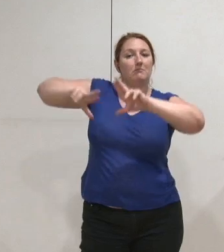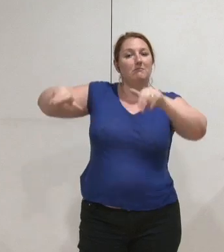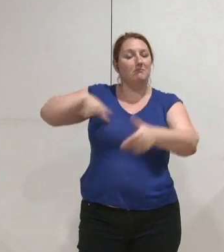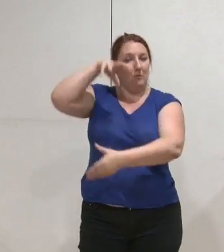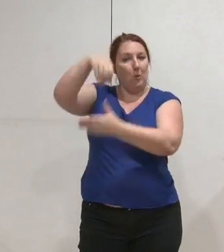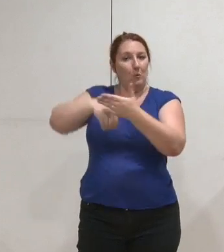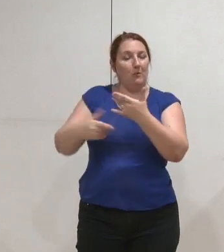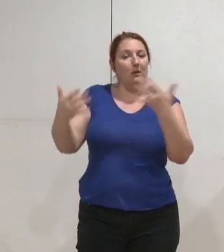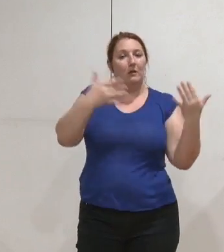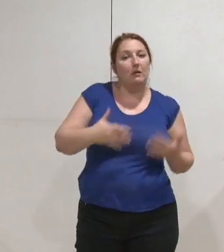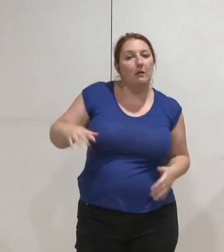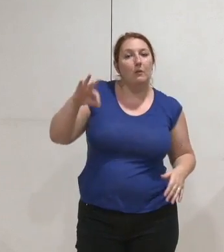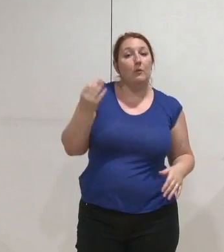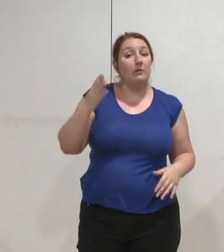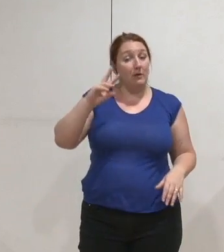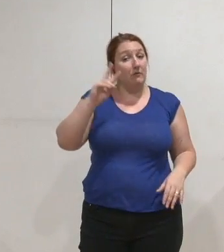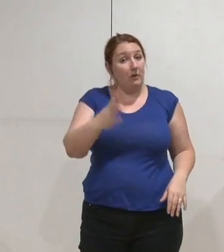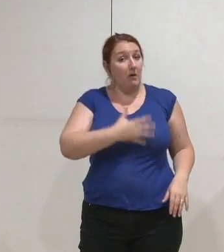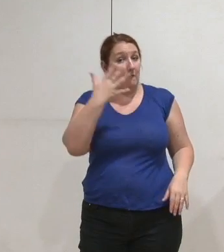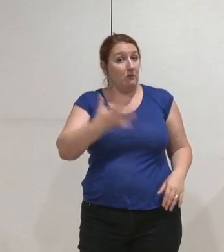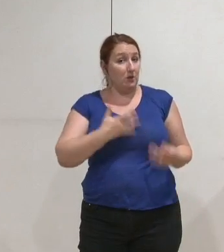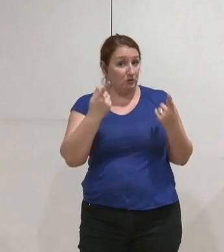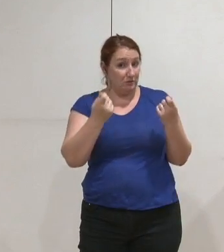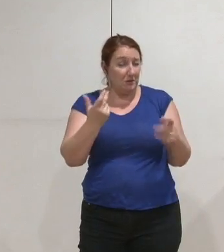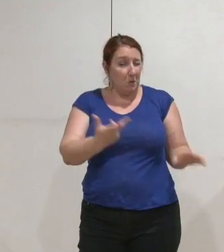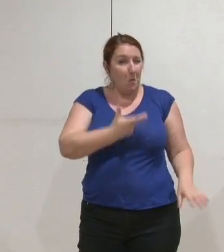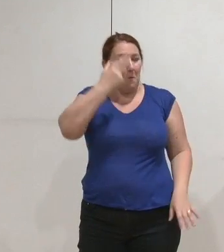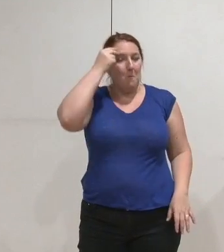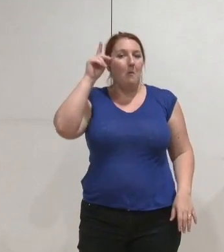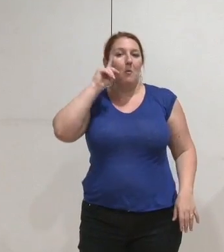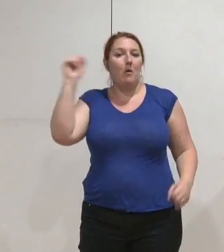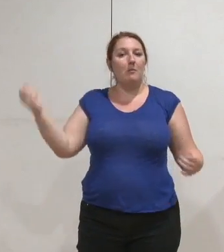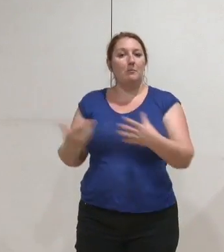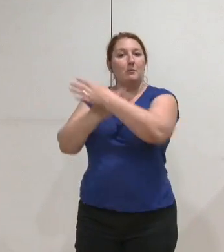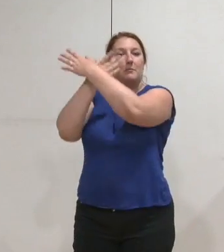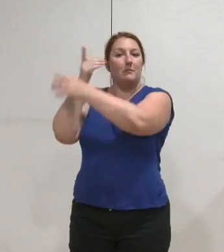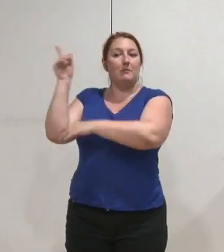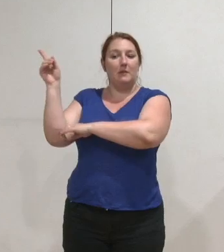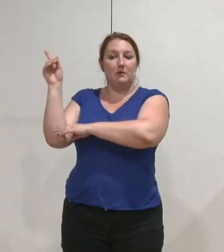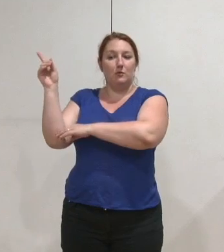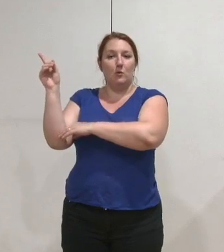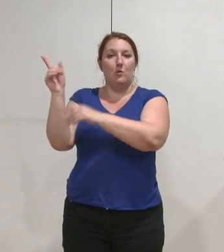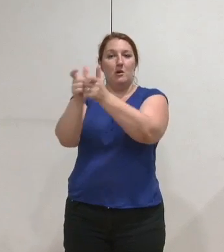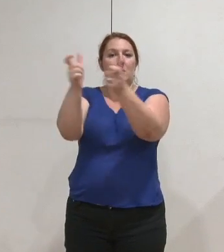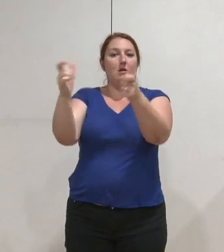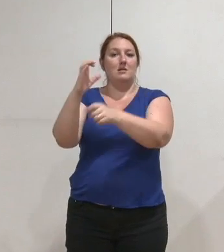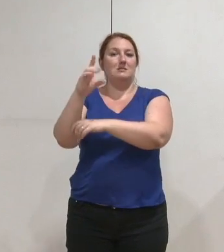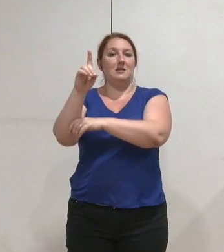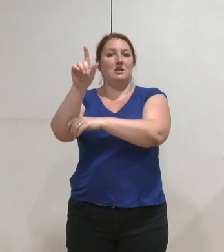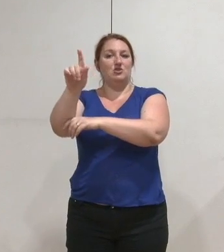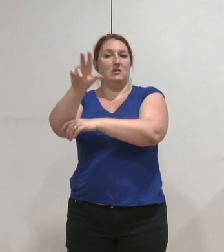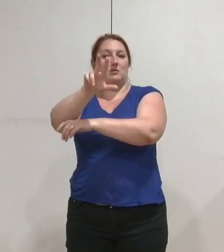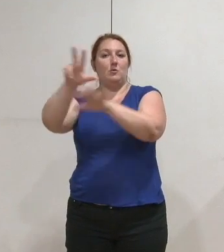avantage financier et on comprend par exemple pourquoi il était intéressant que la Métro se désaffiler du centre de gestion parce que ça